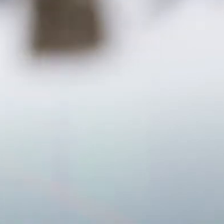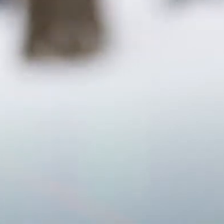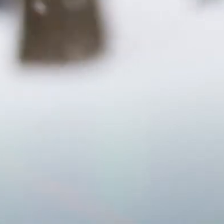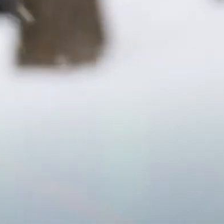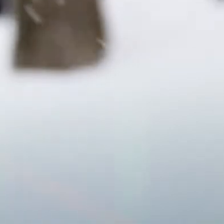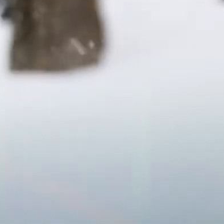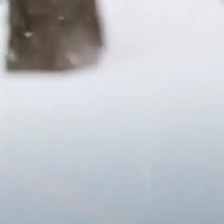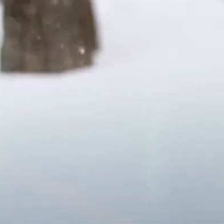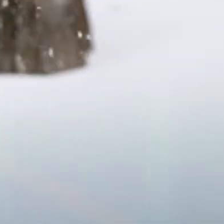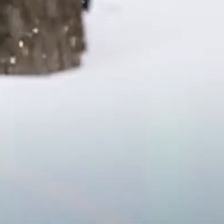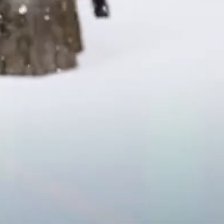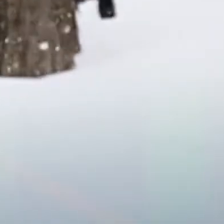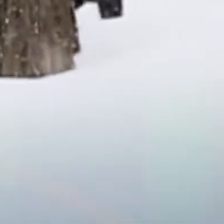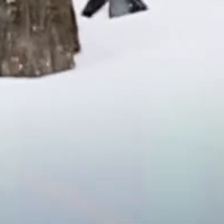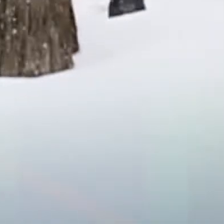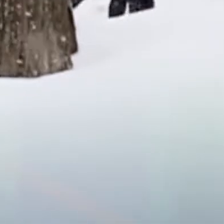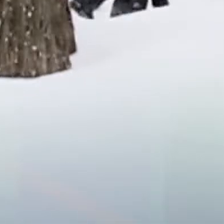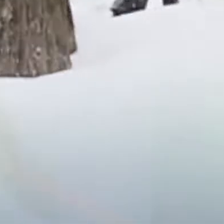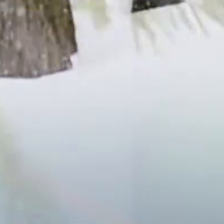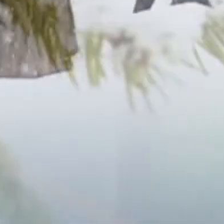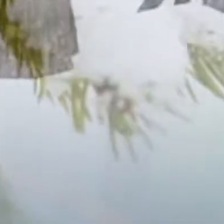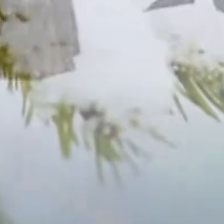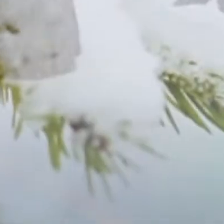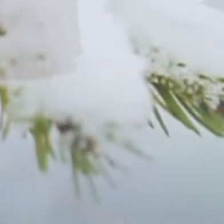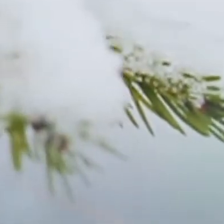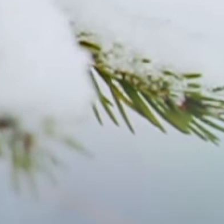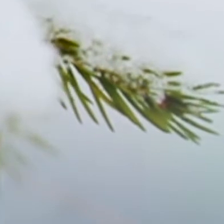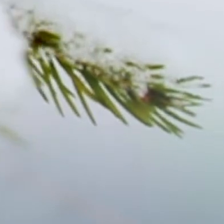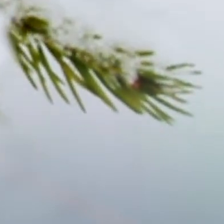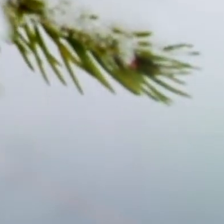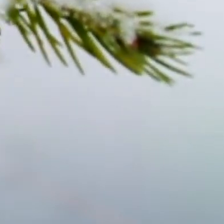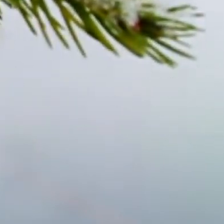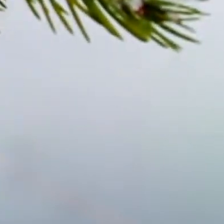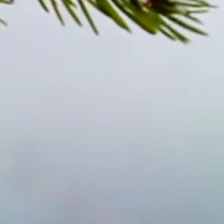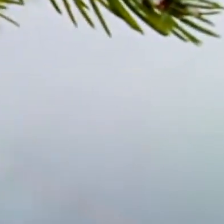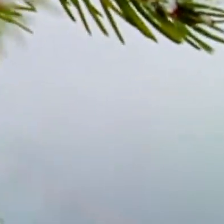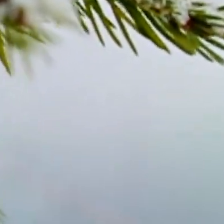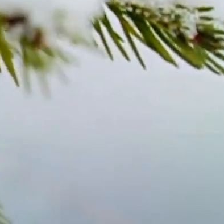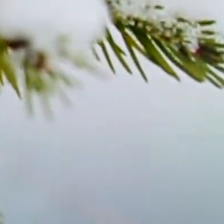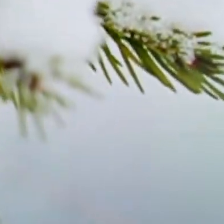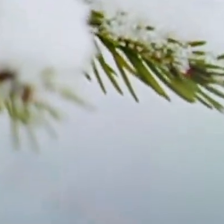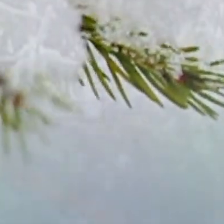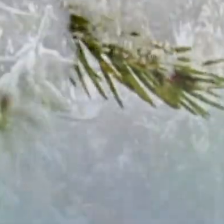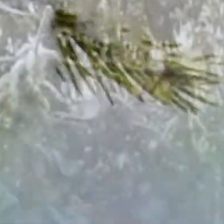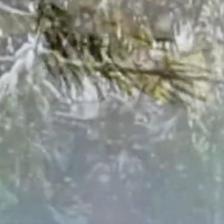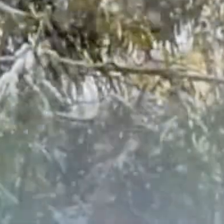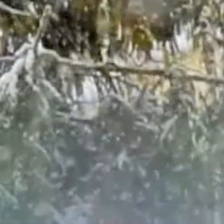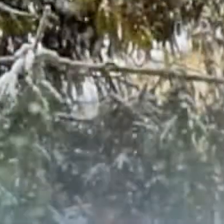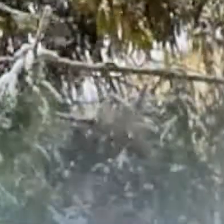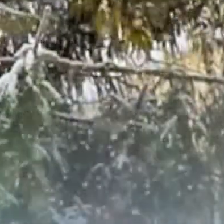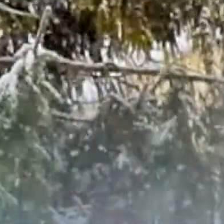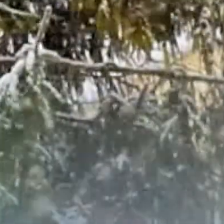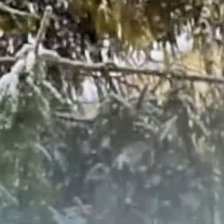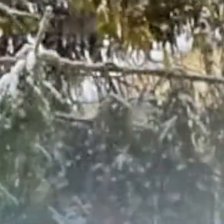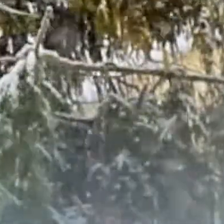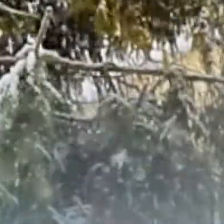да Рыгора. У гэты день церковный православный календар вспоминает трех святых – Василя Великого, Рыгора